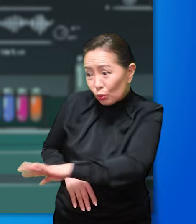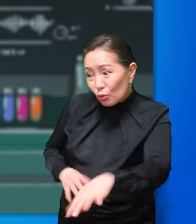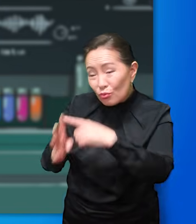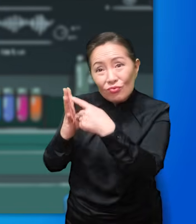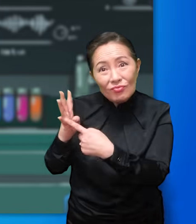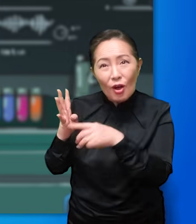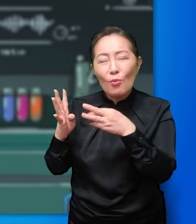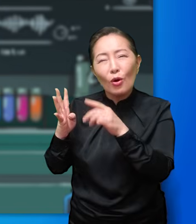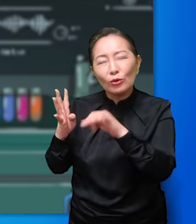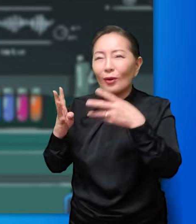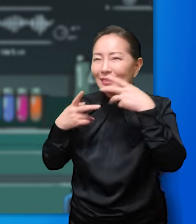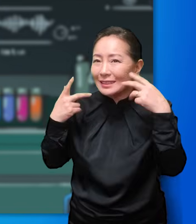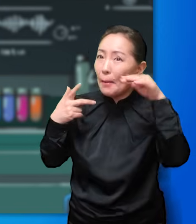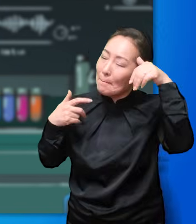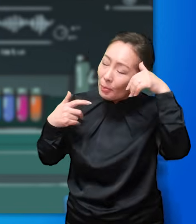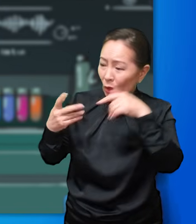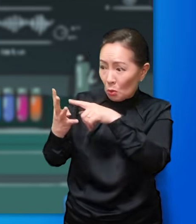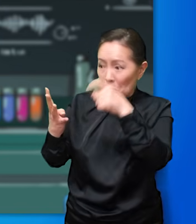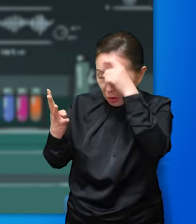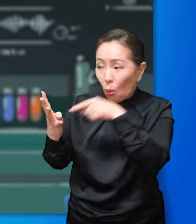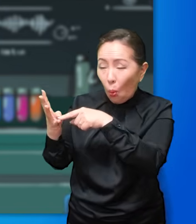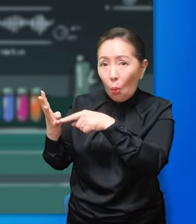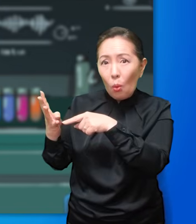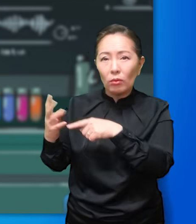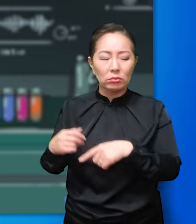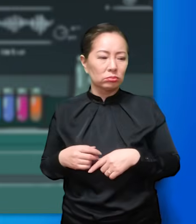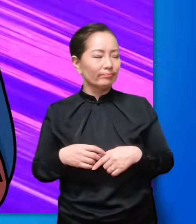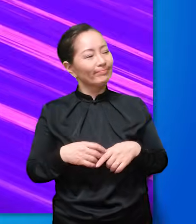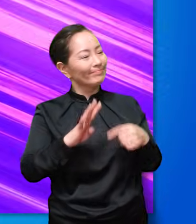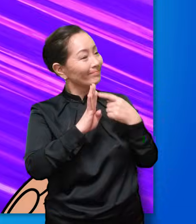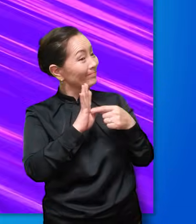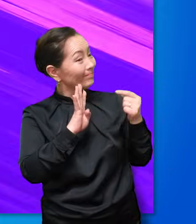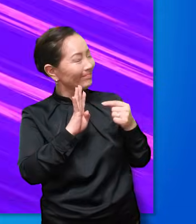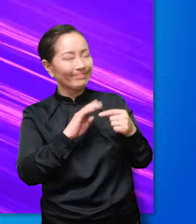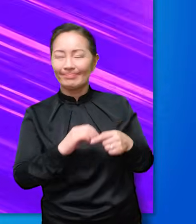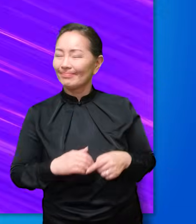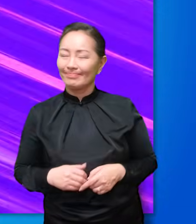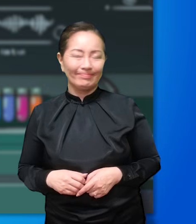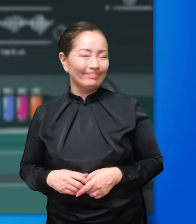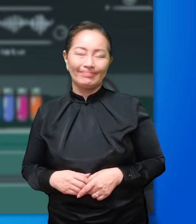Хүү, манай дөрвийн талаар мэддгүү. Манай дөрөв